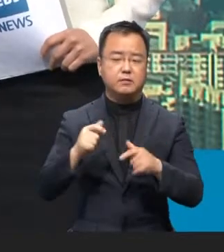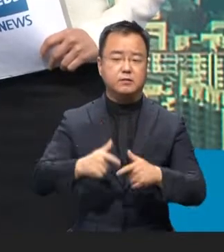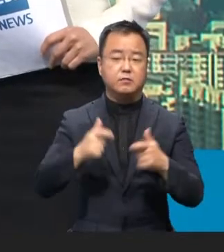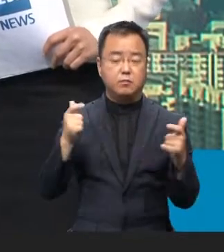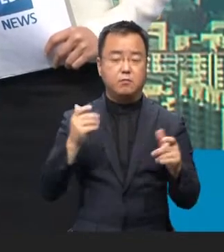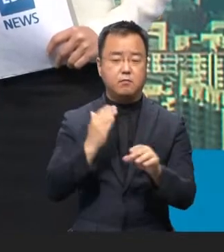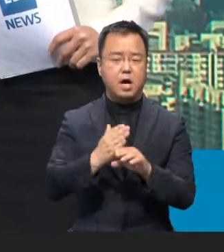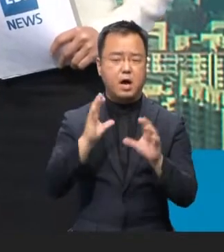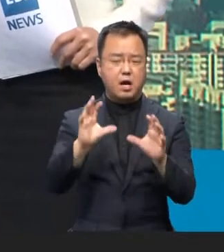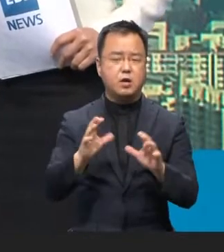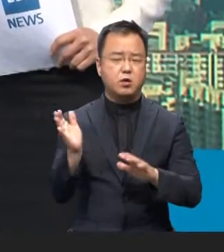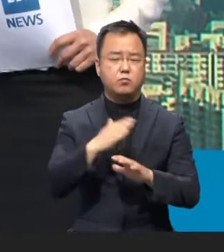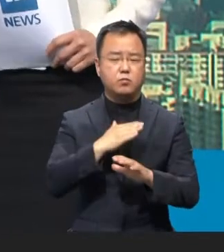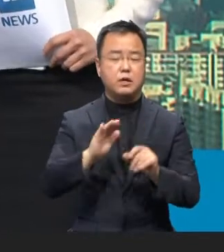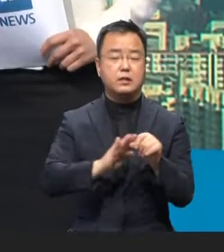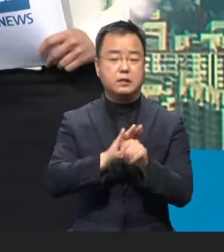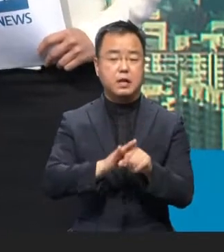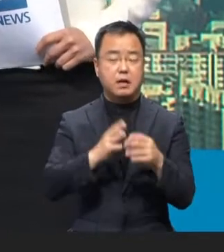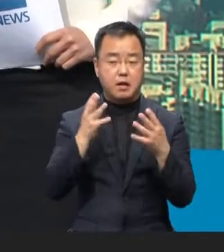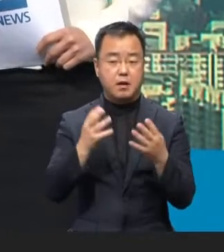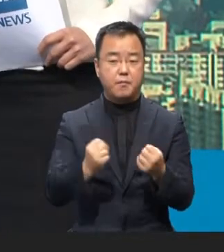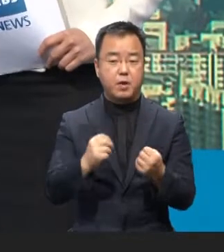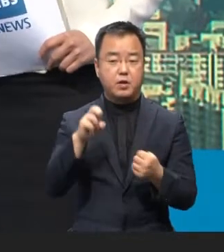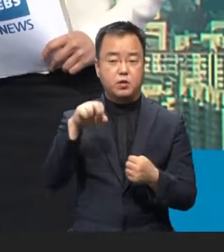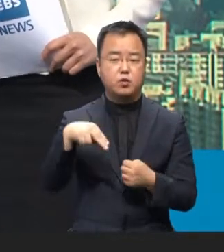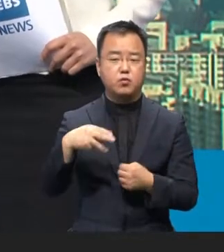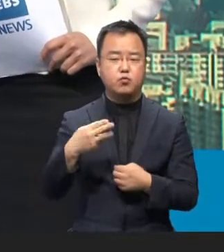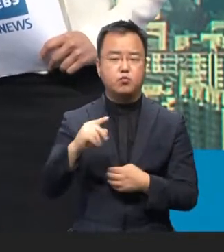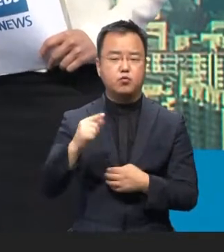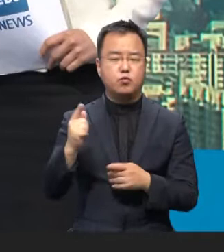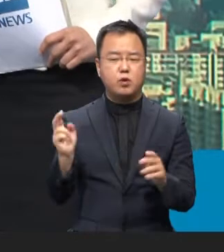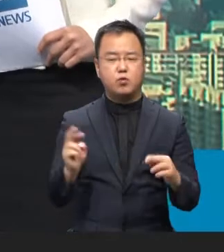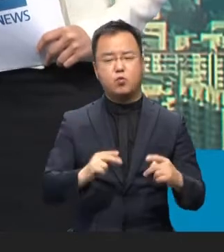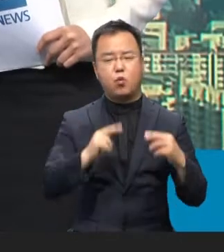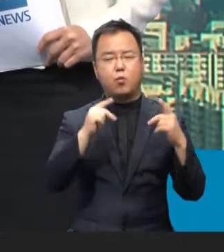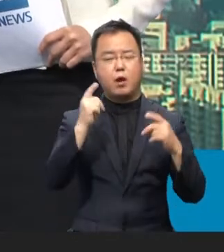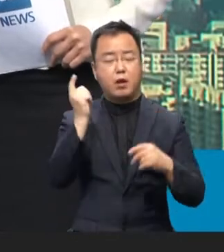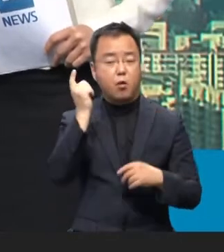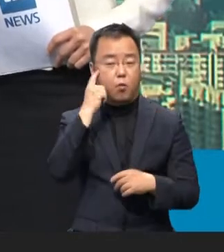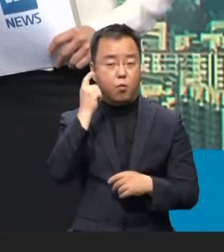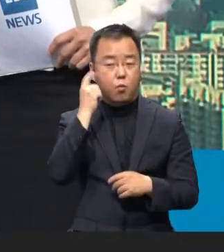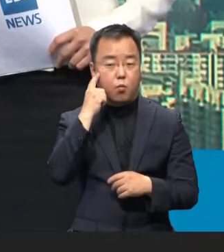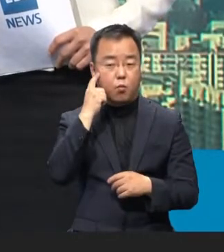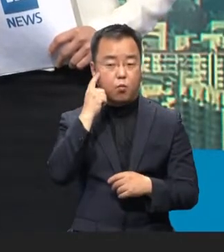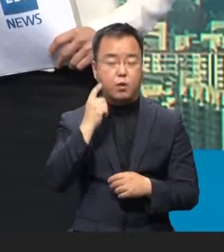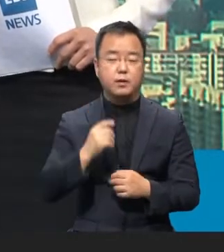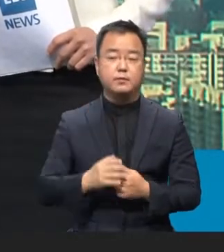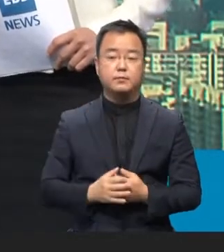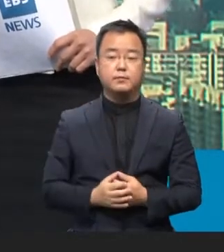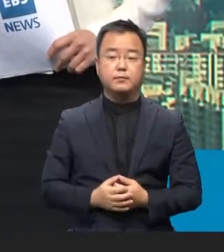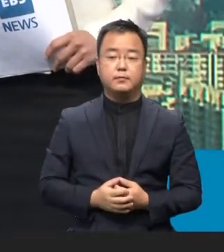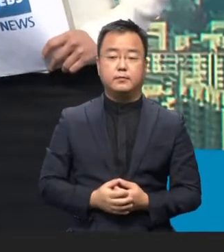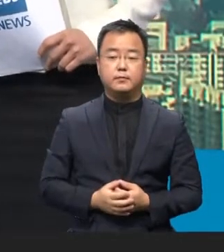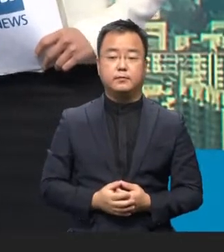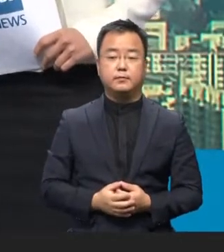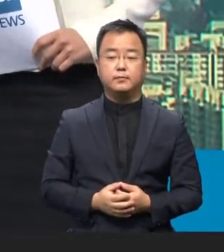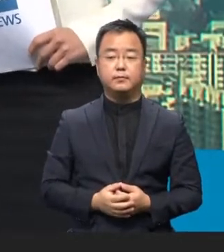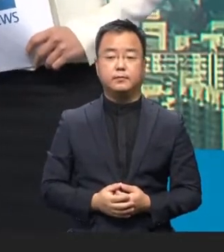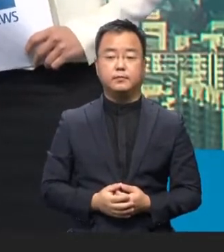사랑받아온 여전사 뮬란이 논란과 비판의 중심에 서게 된 이유는 무엇일까요? 뉴스지에서